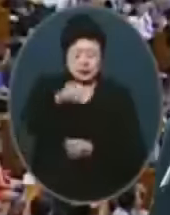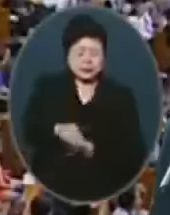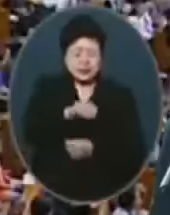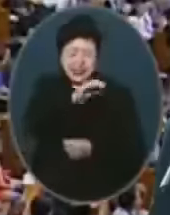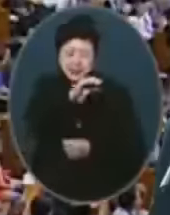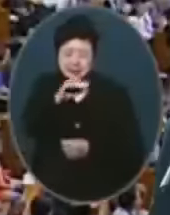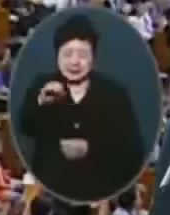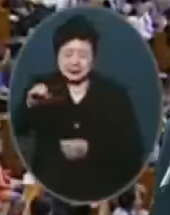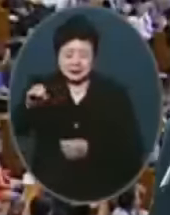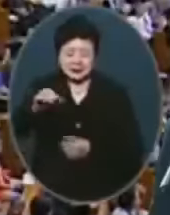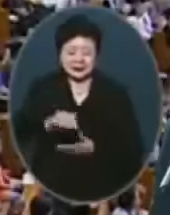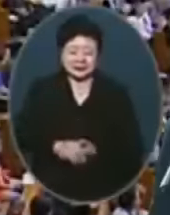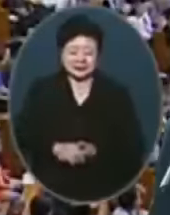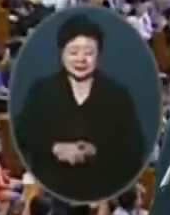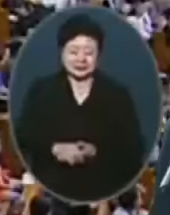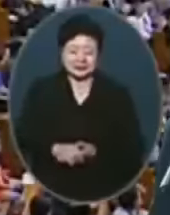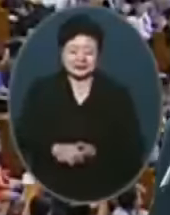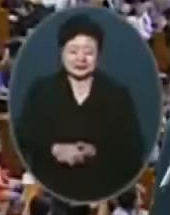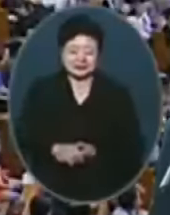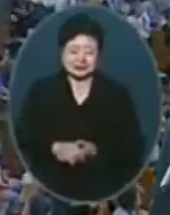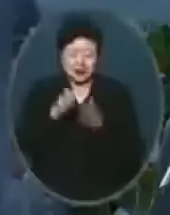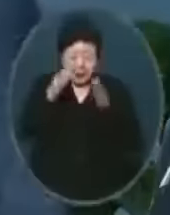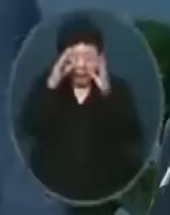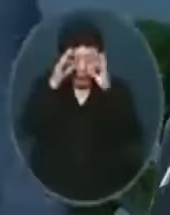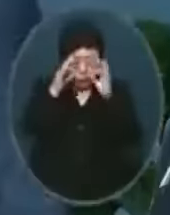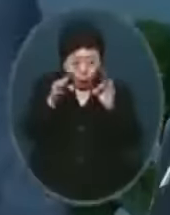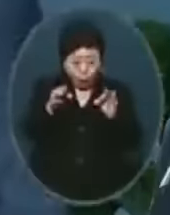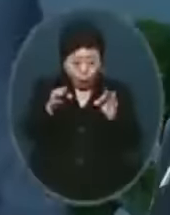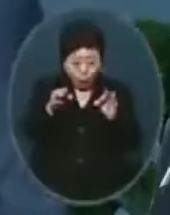십자가를 그러므로 바라보고